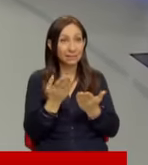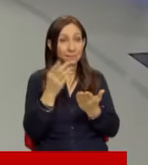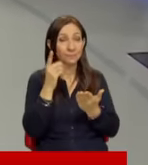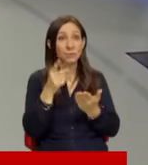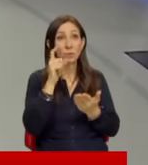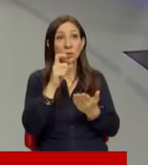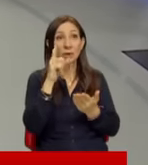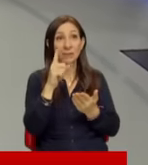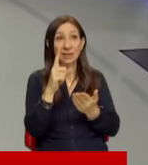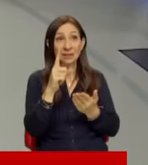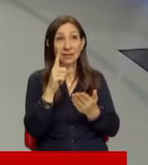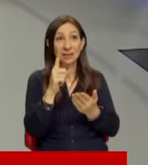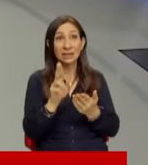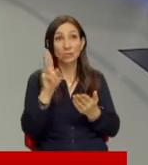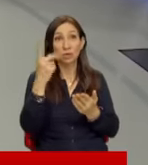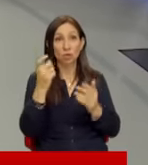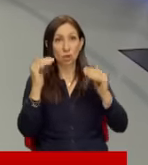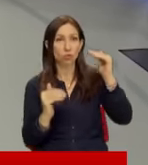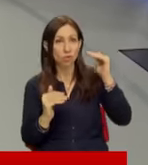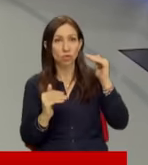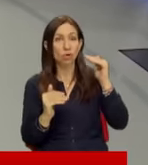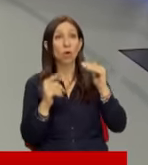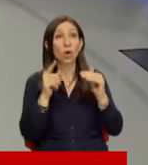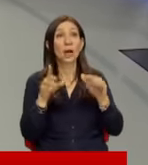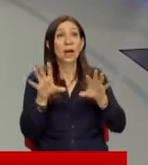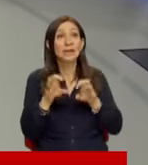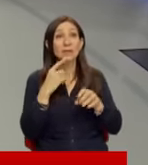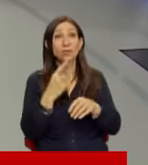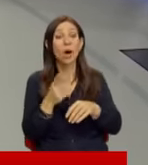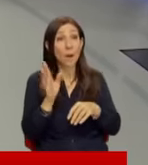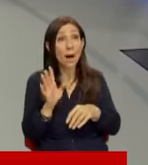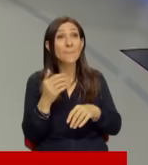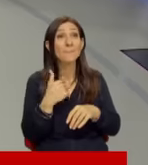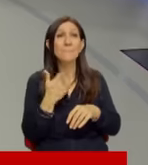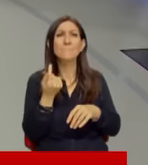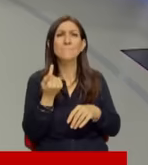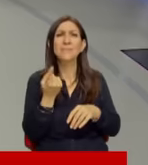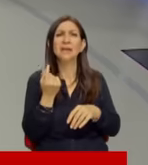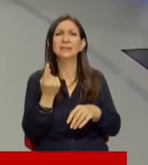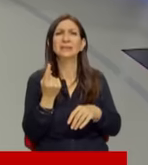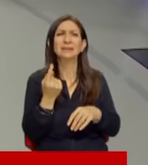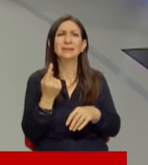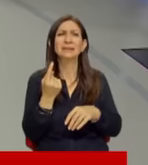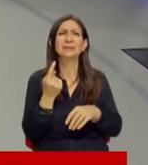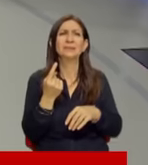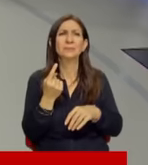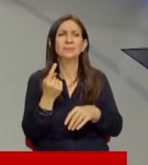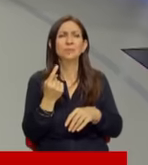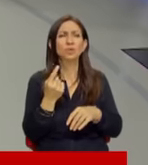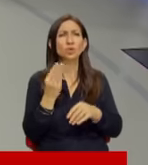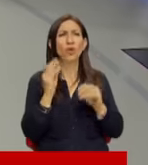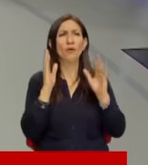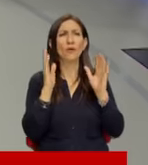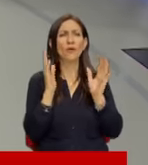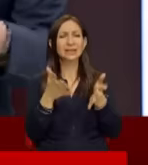Orada 91'den 79'a düştü. O etkiledi diyor Ozan ama ben biraz şeyim. Yani çok